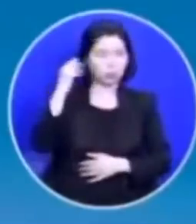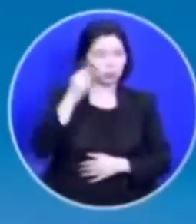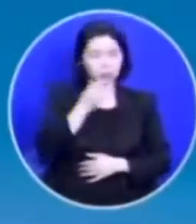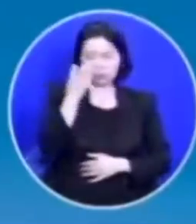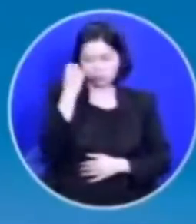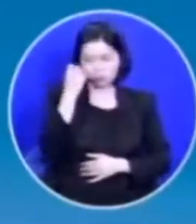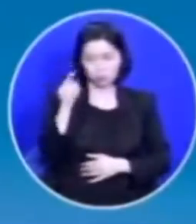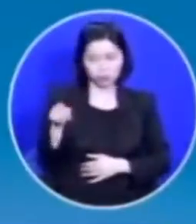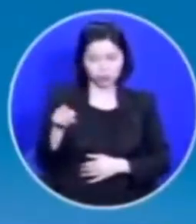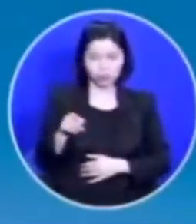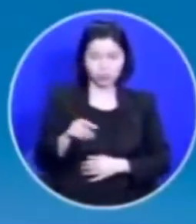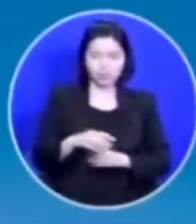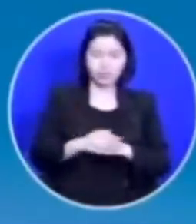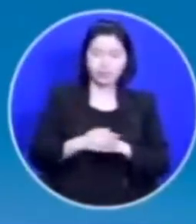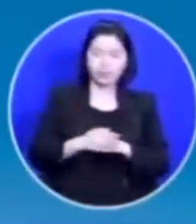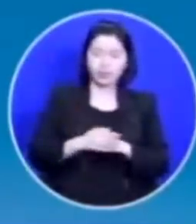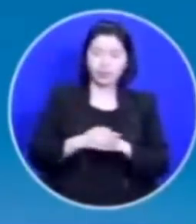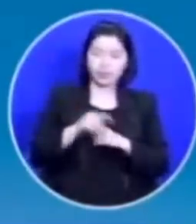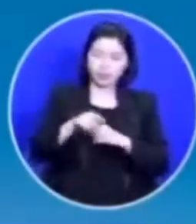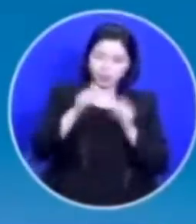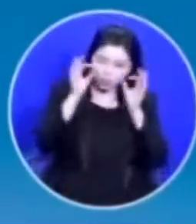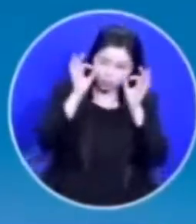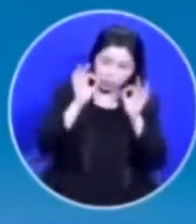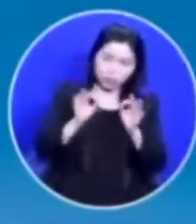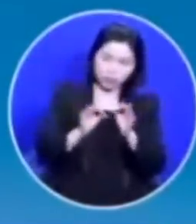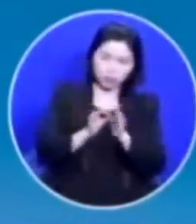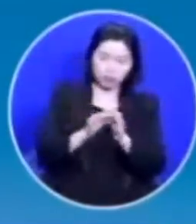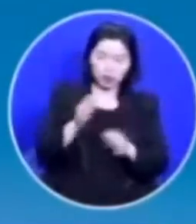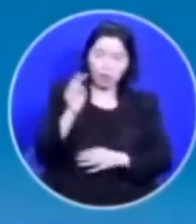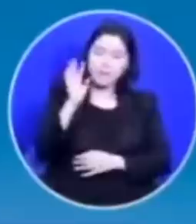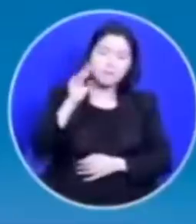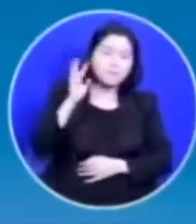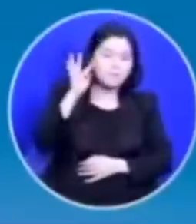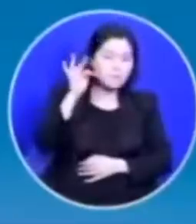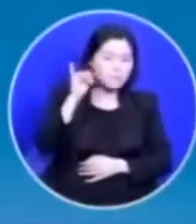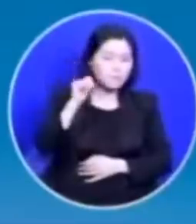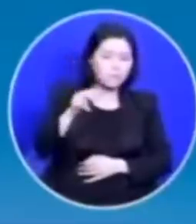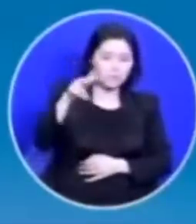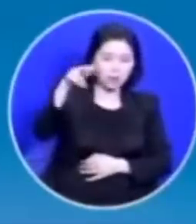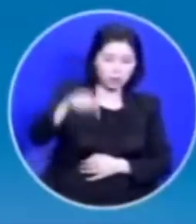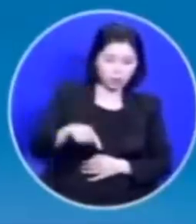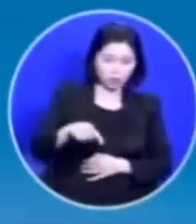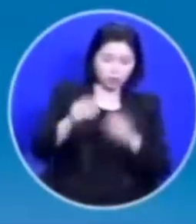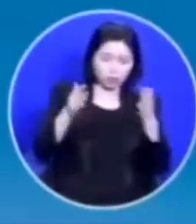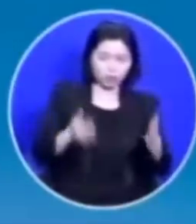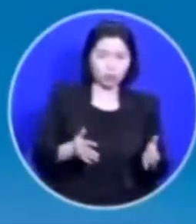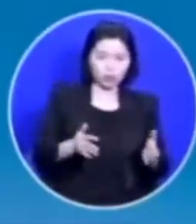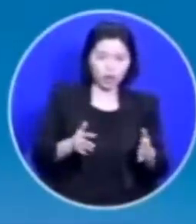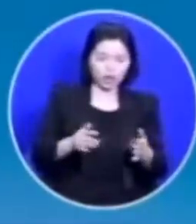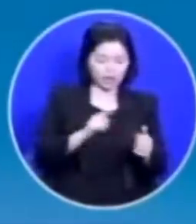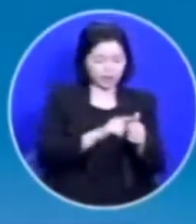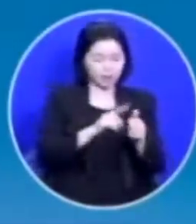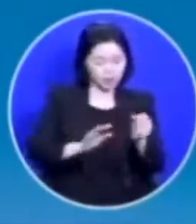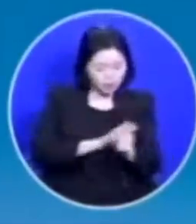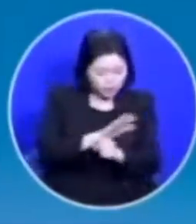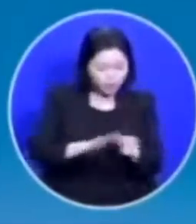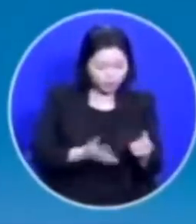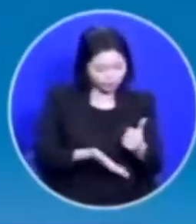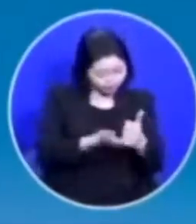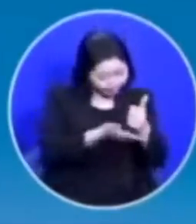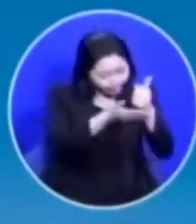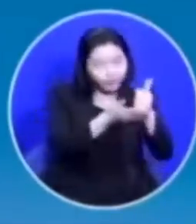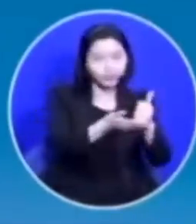그러면서 꼬 몇 주 동안 정말 지극 정성으로 남편을 사랑하고 섬겼습니다 어느